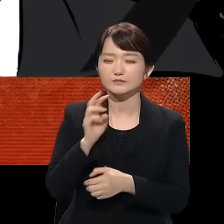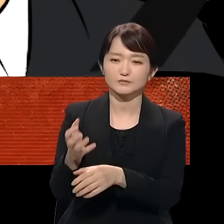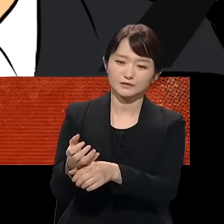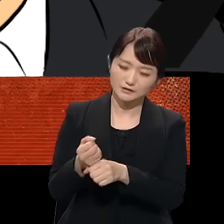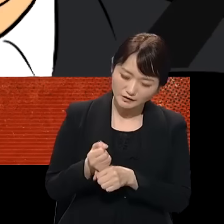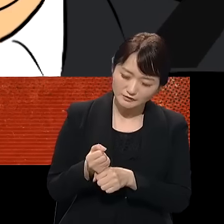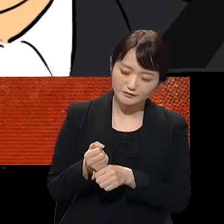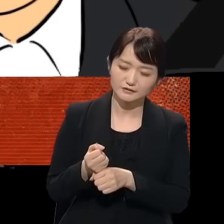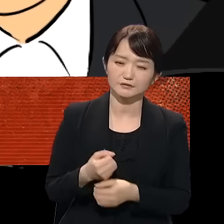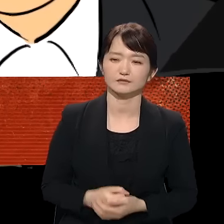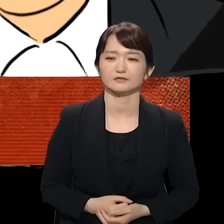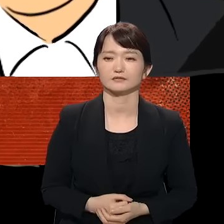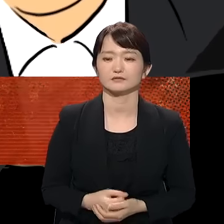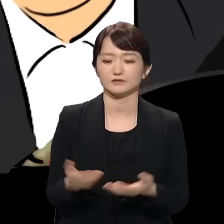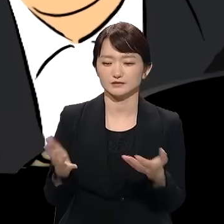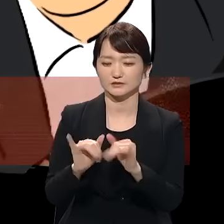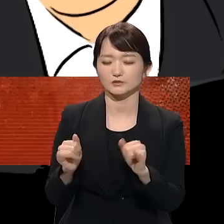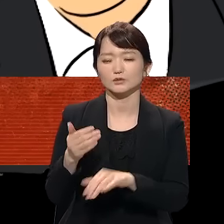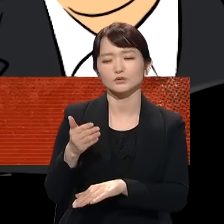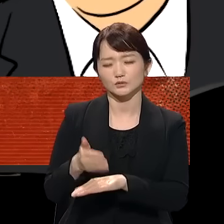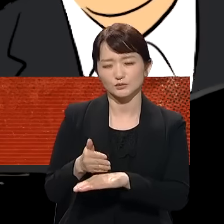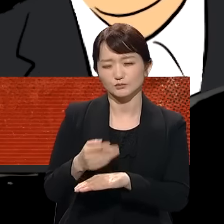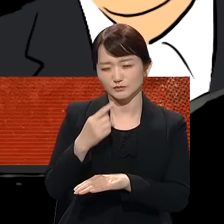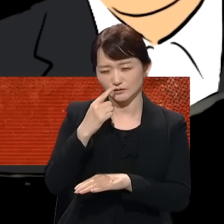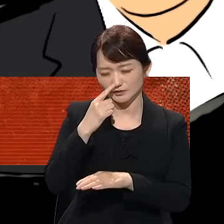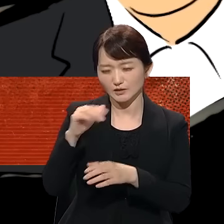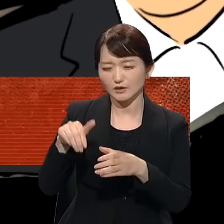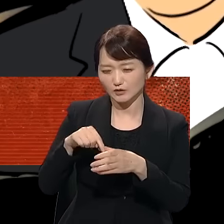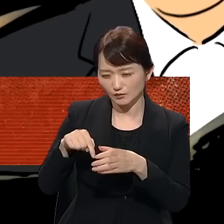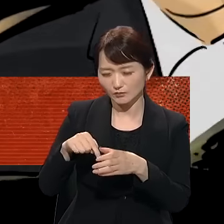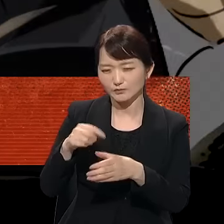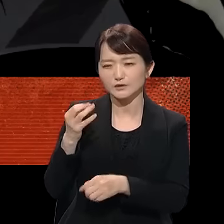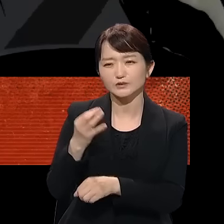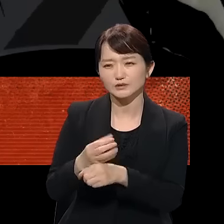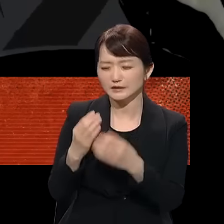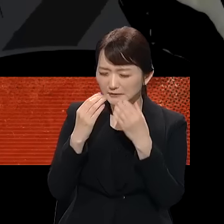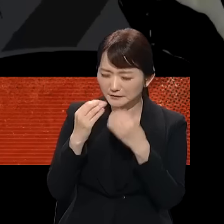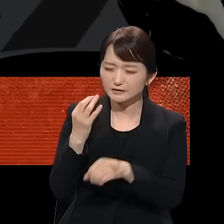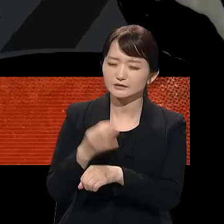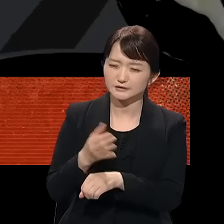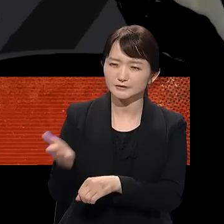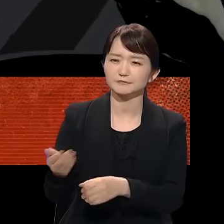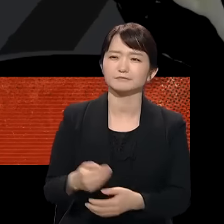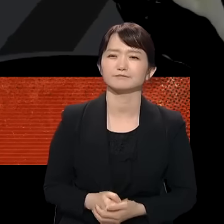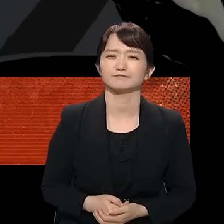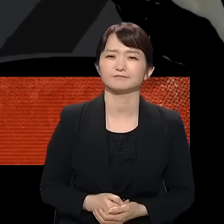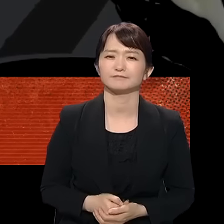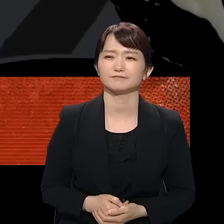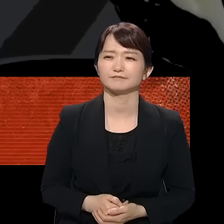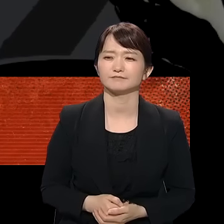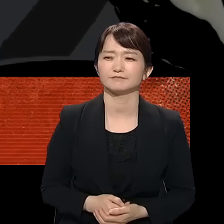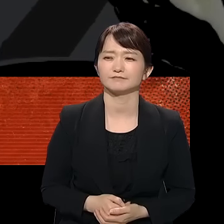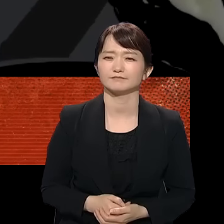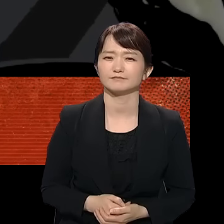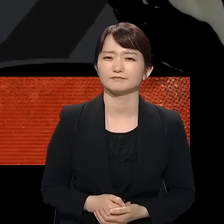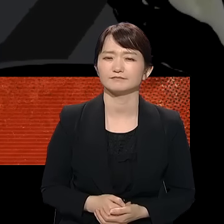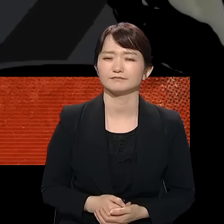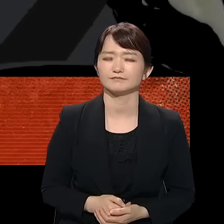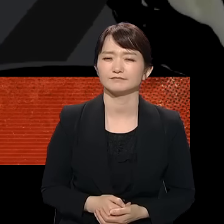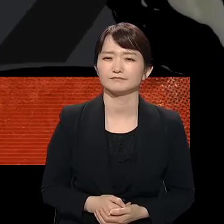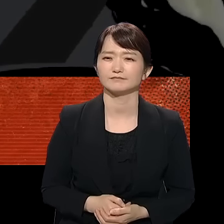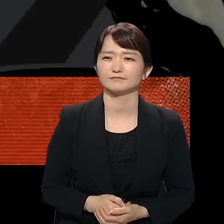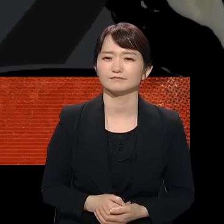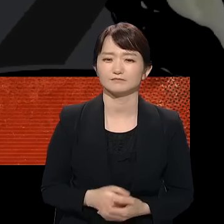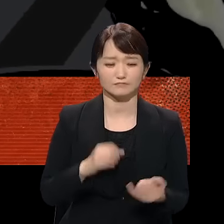그게 고맙다고 그 직원이 뭐 커피도 사주고이 샌드위치도 사주고 이런다는 거고 하트 습관이다 그래서 아니 그럼